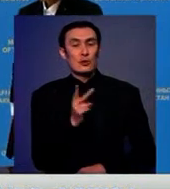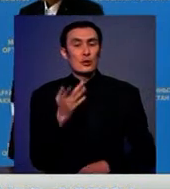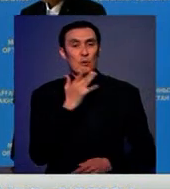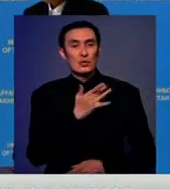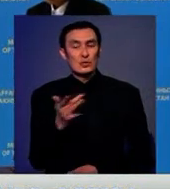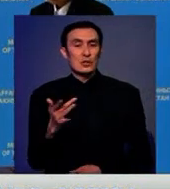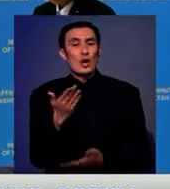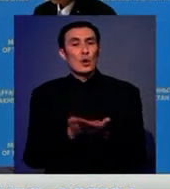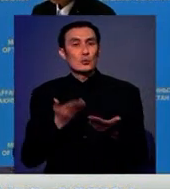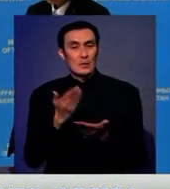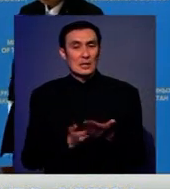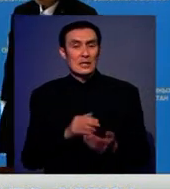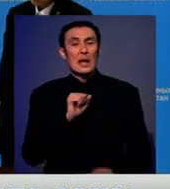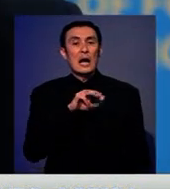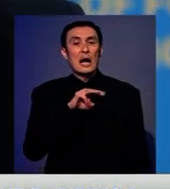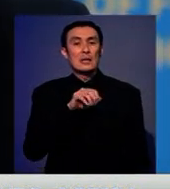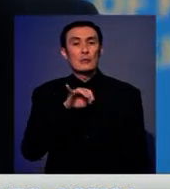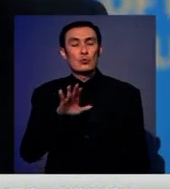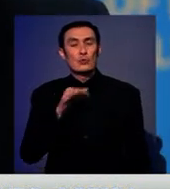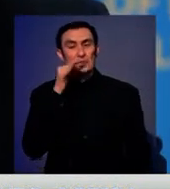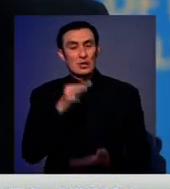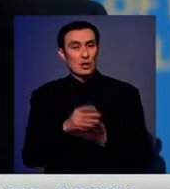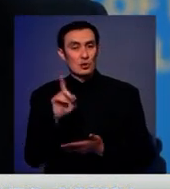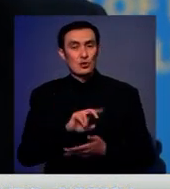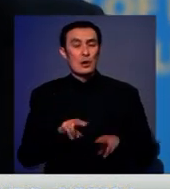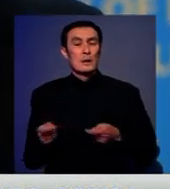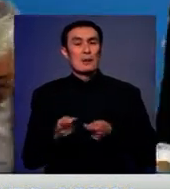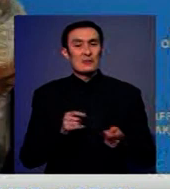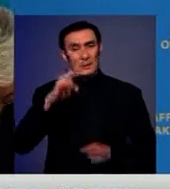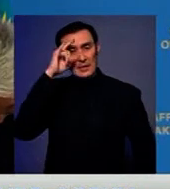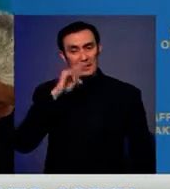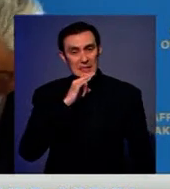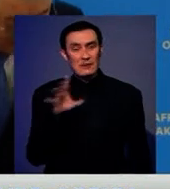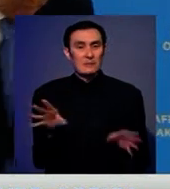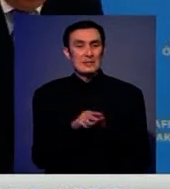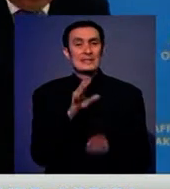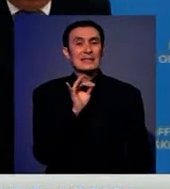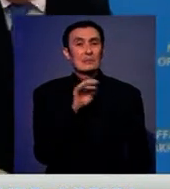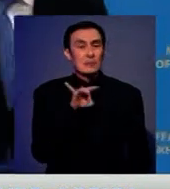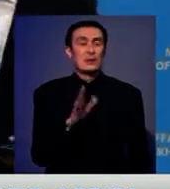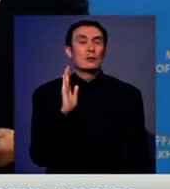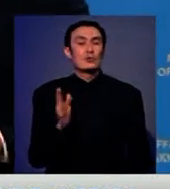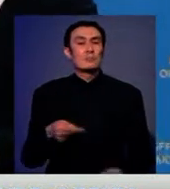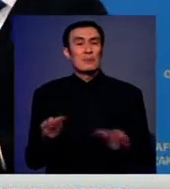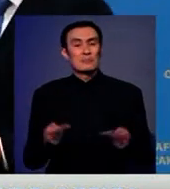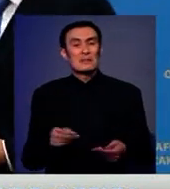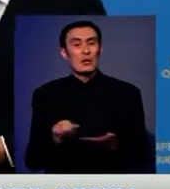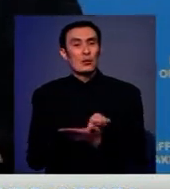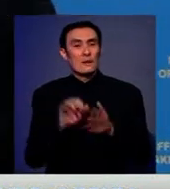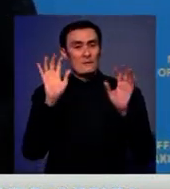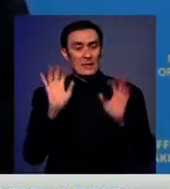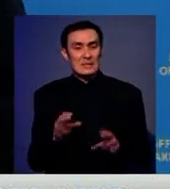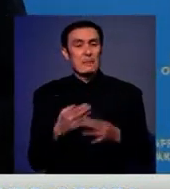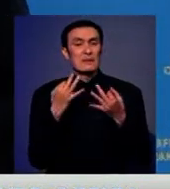двусторонние политические консультации. Бейбут Атамкулов также заявил, что между правительствами Казахстана и Кипра будет подписана конвенция,